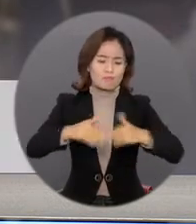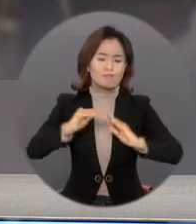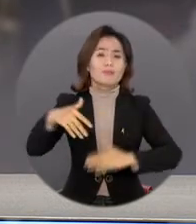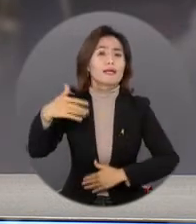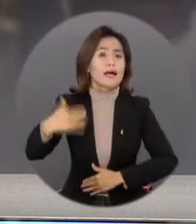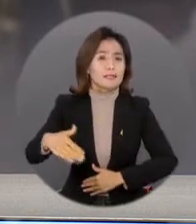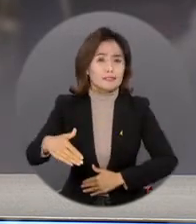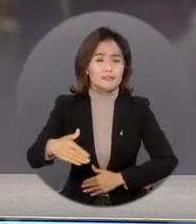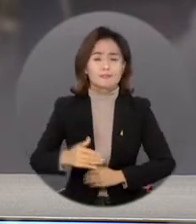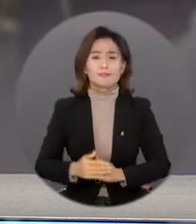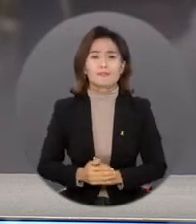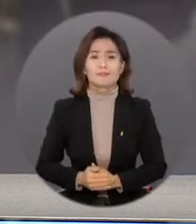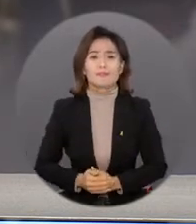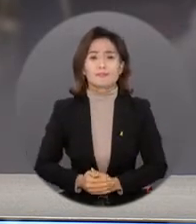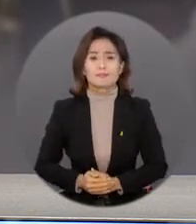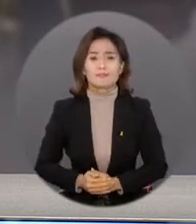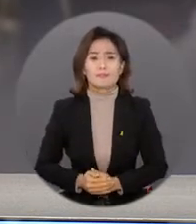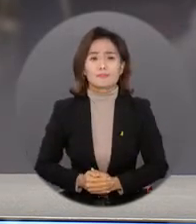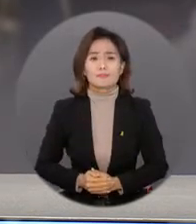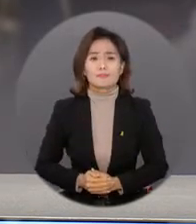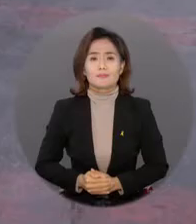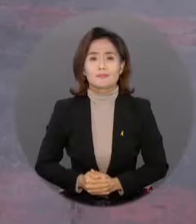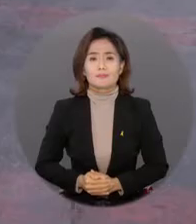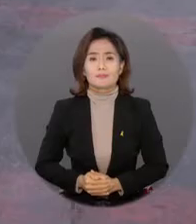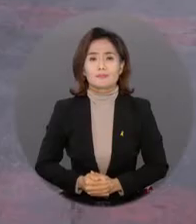없습니다. 양정은 기자의 보도입니다.